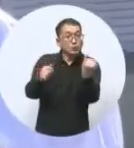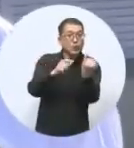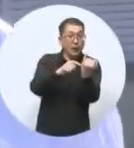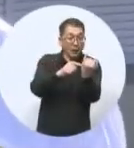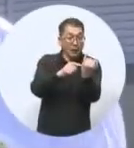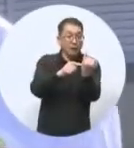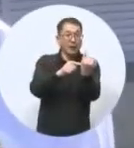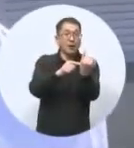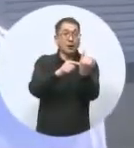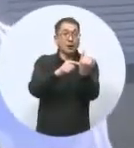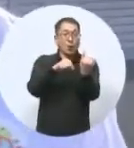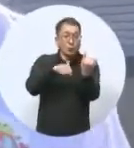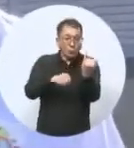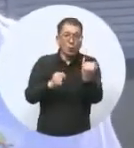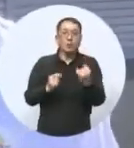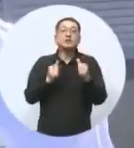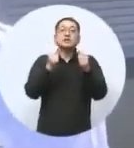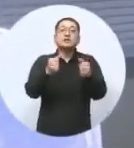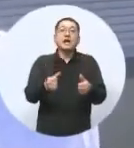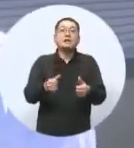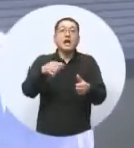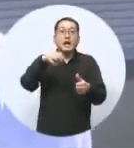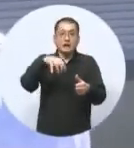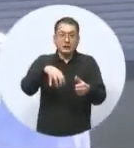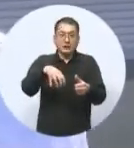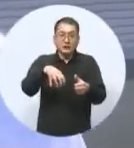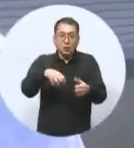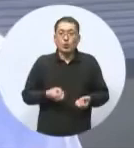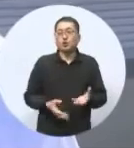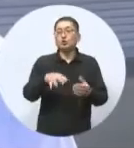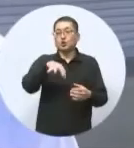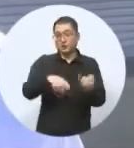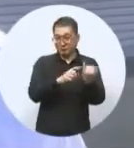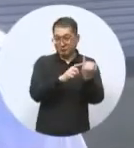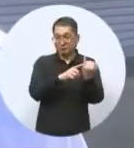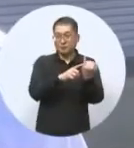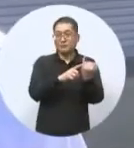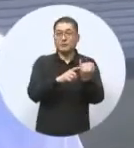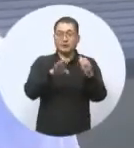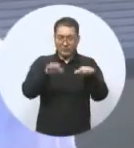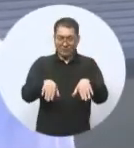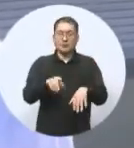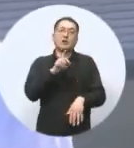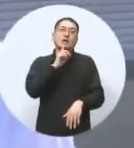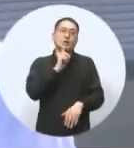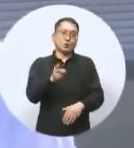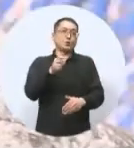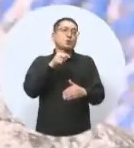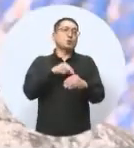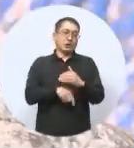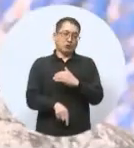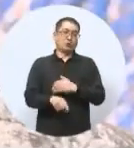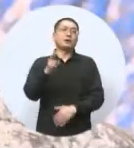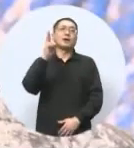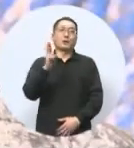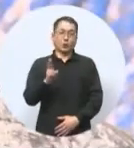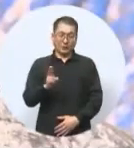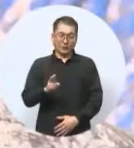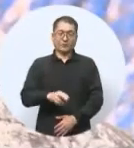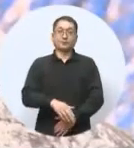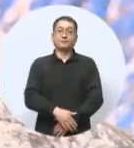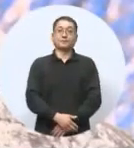の茅ヶ崎のこちらの地元の出身の方だということをついてこうやっていただいた